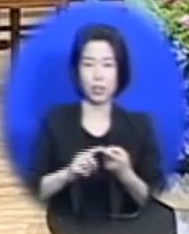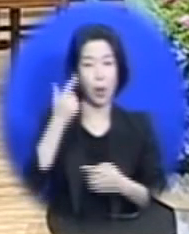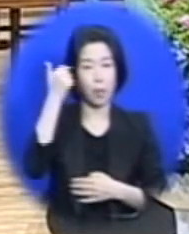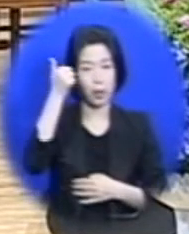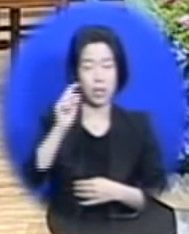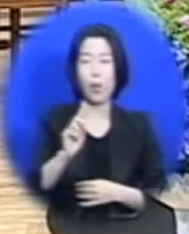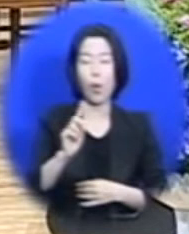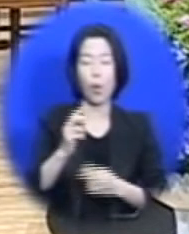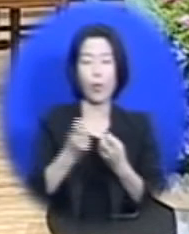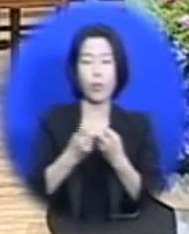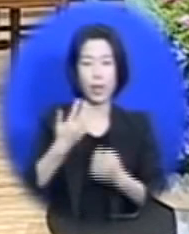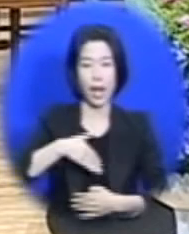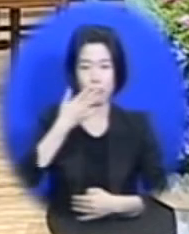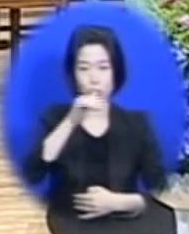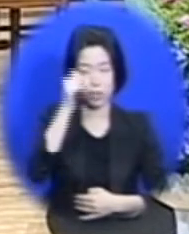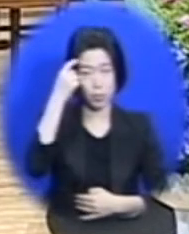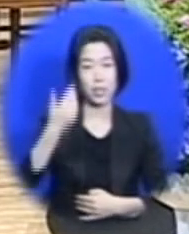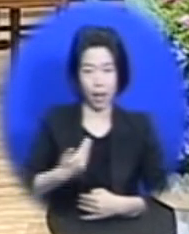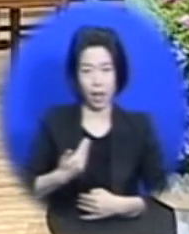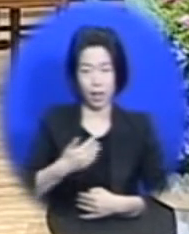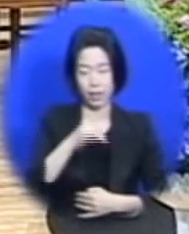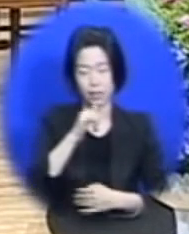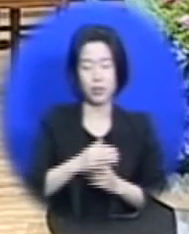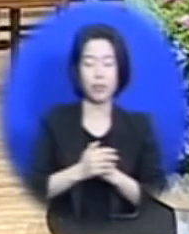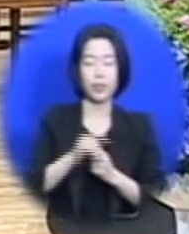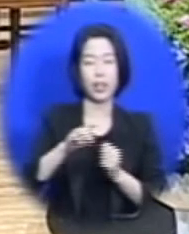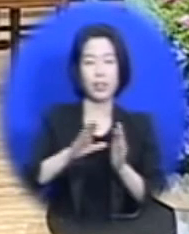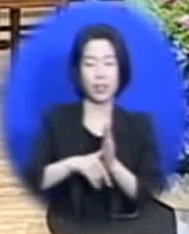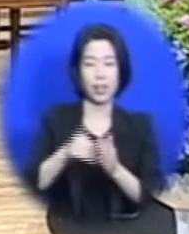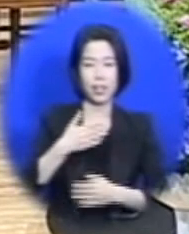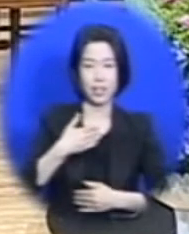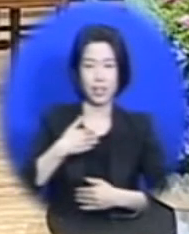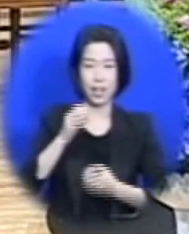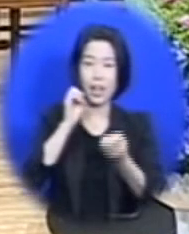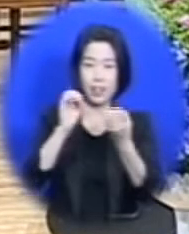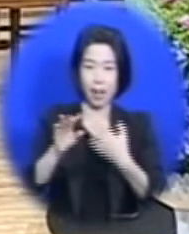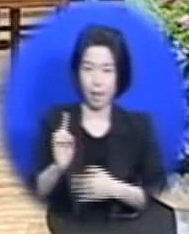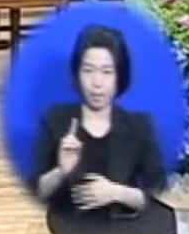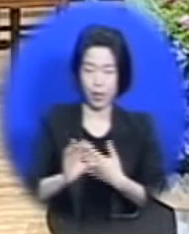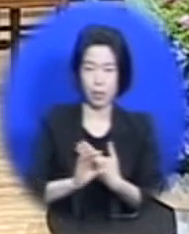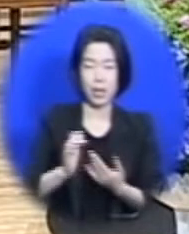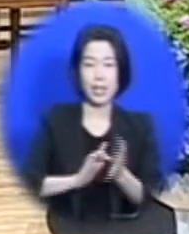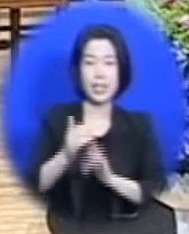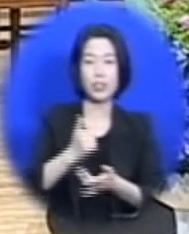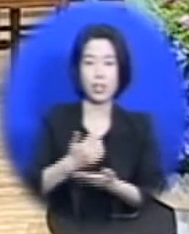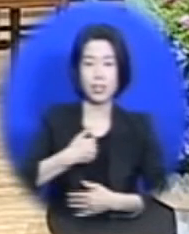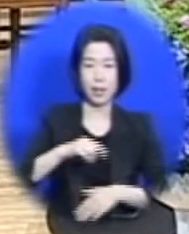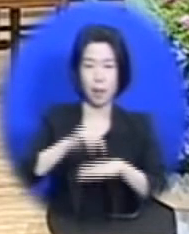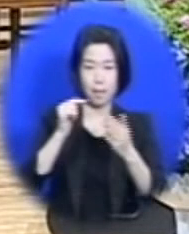아시느냐고 질문을 받았습니다. 그때 제가 대답해 드리기를 예수님께서 제